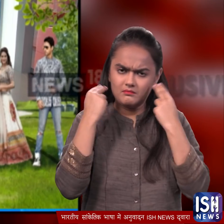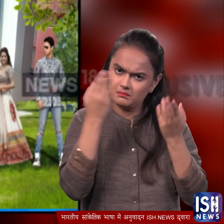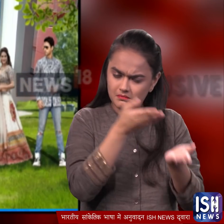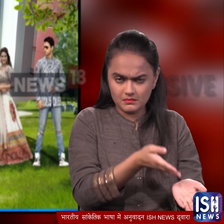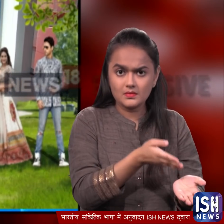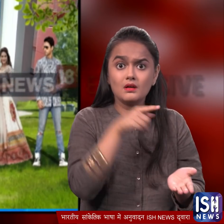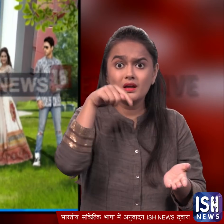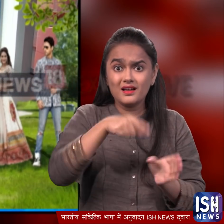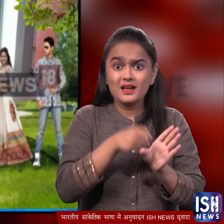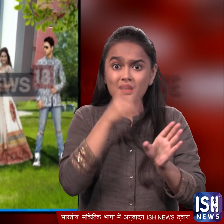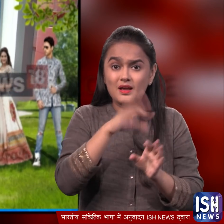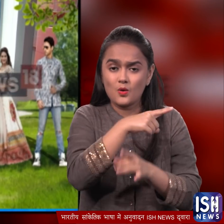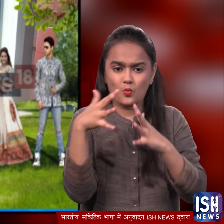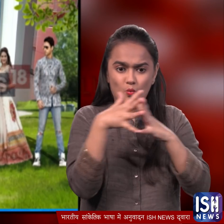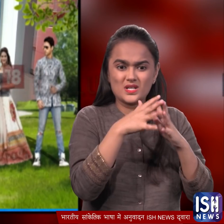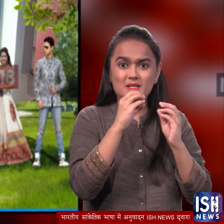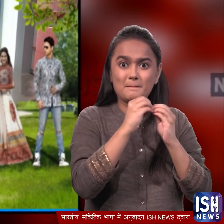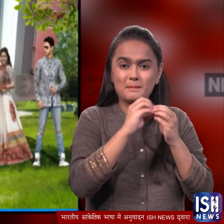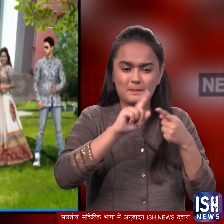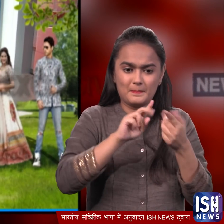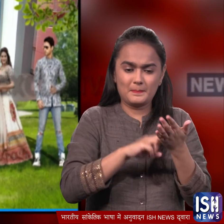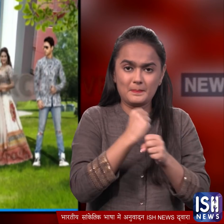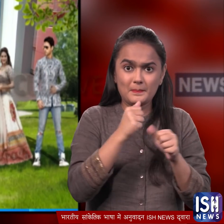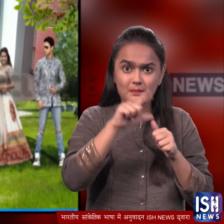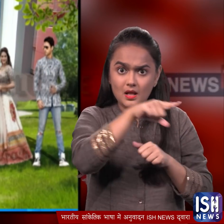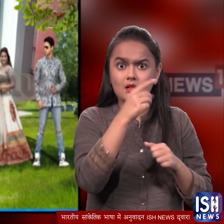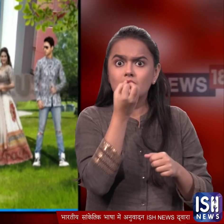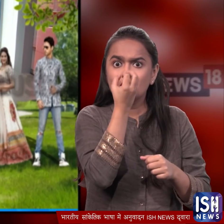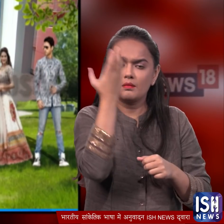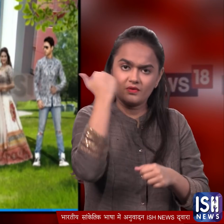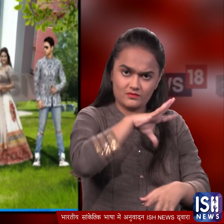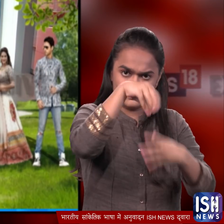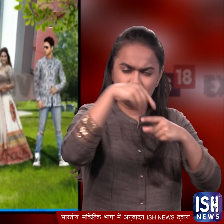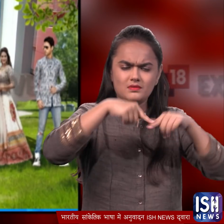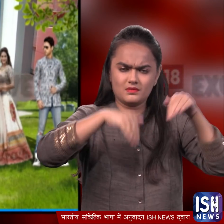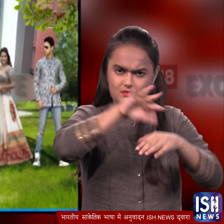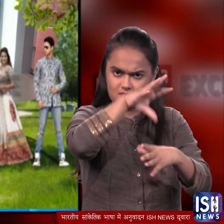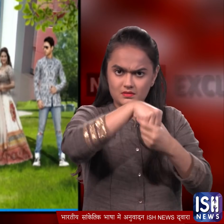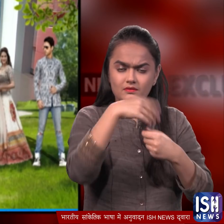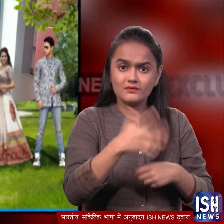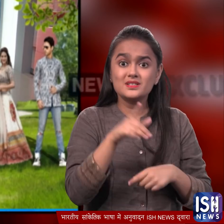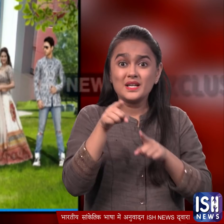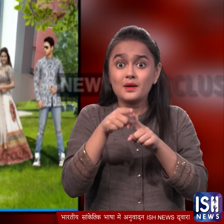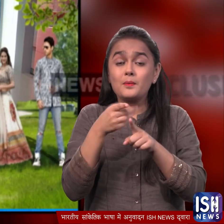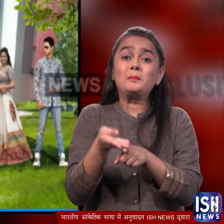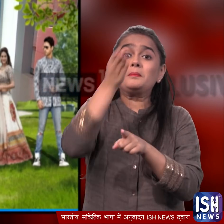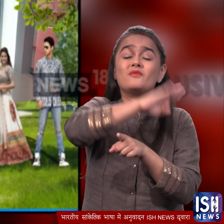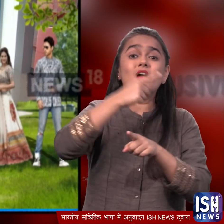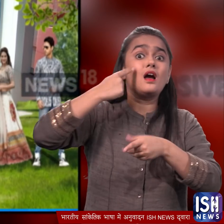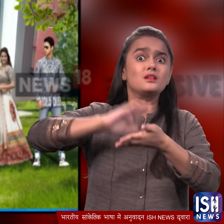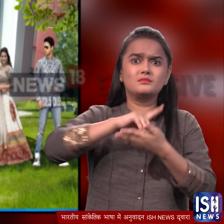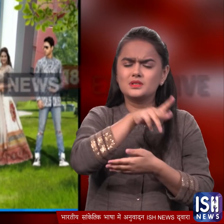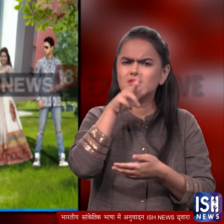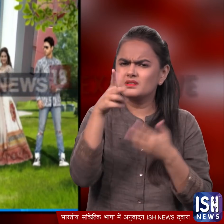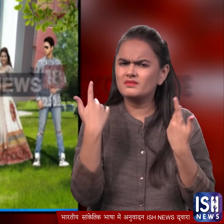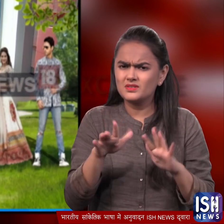एक्टर हैं और वो इसी साल पश्चिम बंगाल विधानसभा चुनाव से पहले बीजेपी में शामिल हुए थे। इससे पहले नुसरत जहां के पूर्व पति